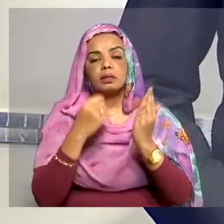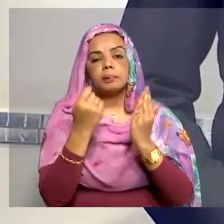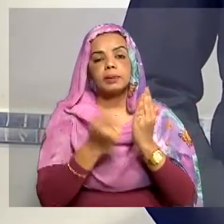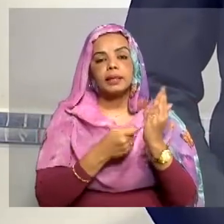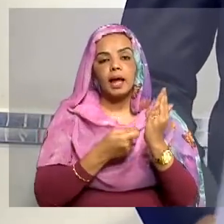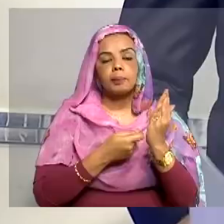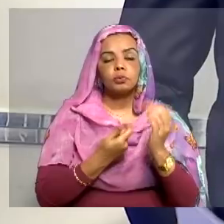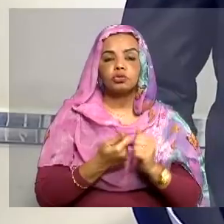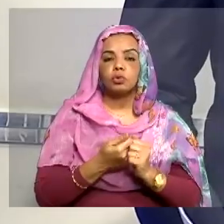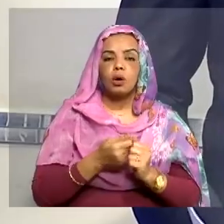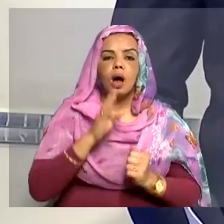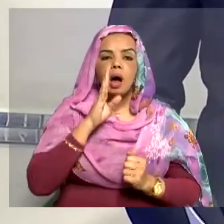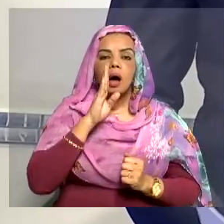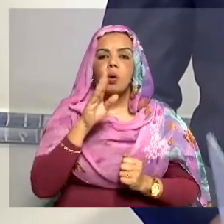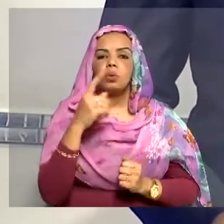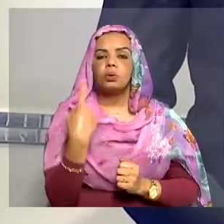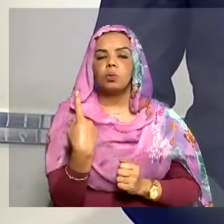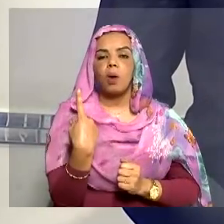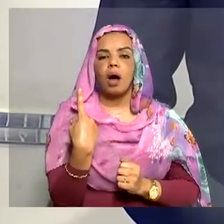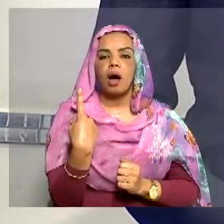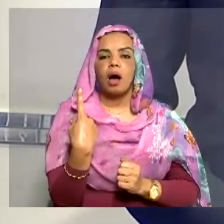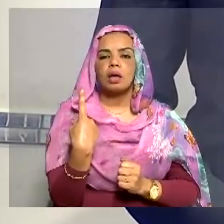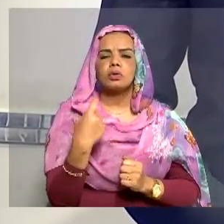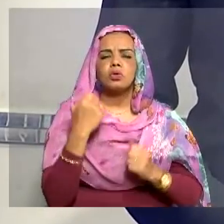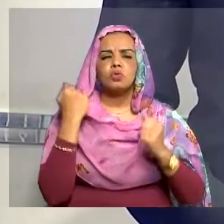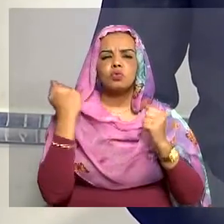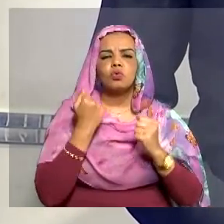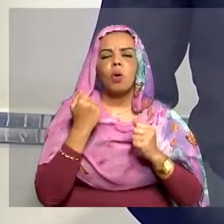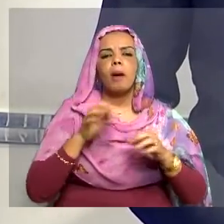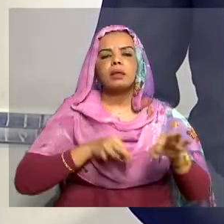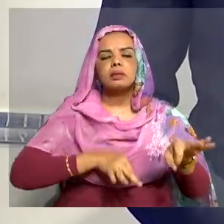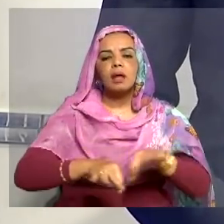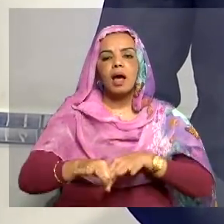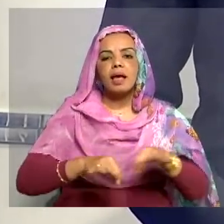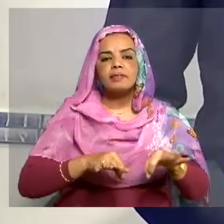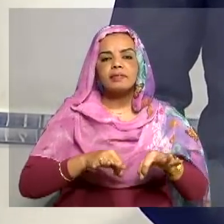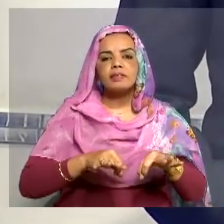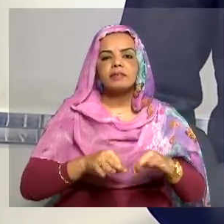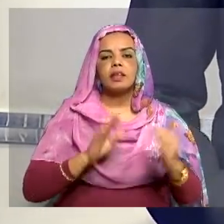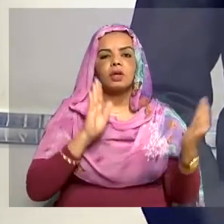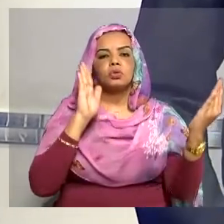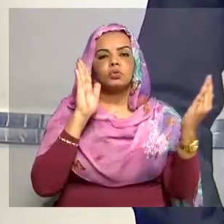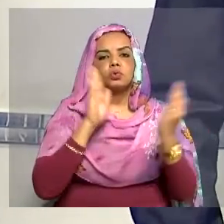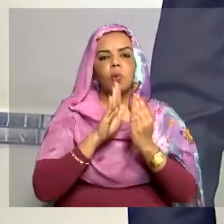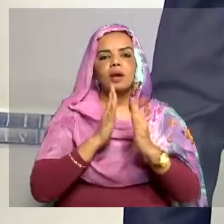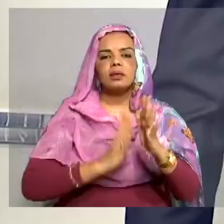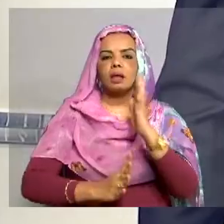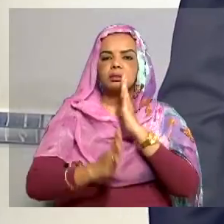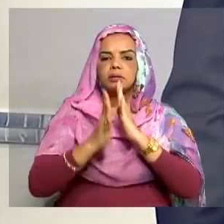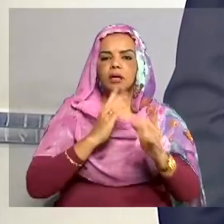بالقول: قولا واحدا برغم الصعوبات السياسية التي قد تواجه التراجع عن